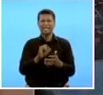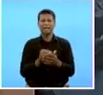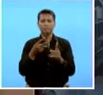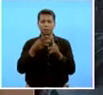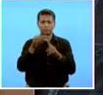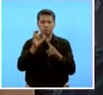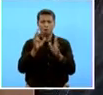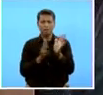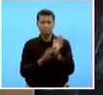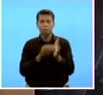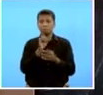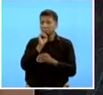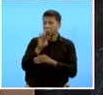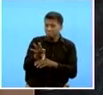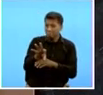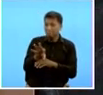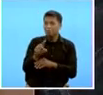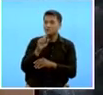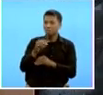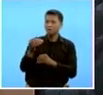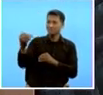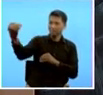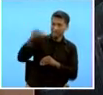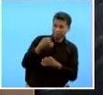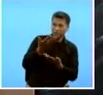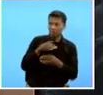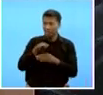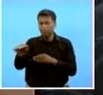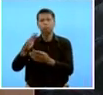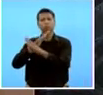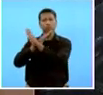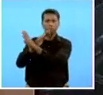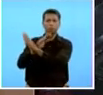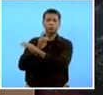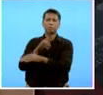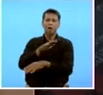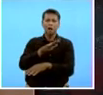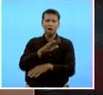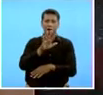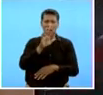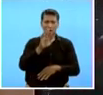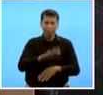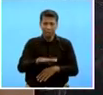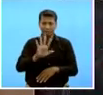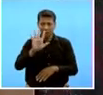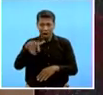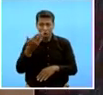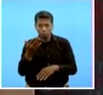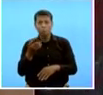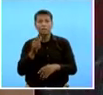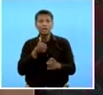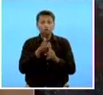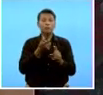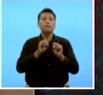juga distributor untuk menampilkan anak-anak berusia di bawah 5 tahun dalam iklan. Iklan juga dilarang muncul pada jam